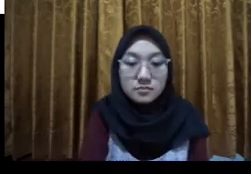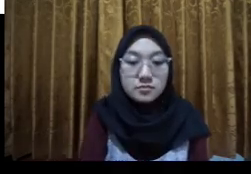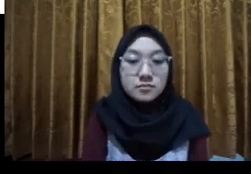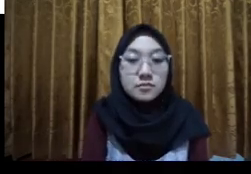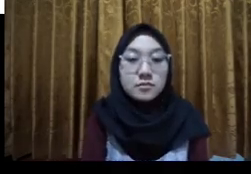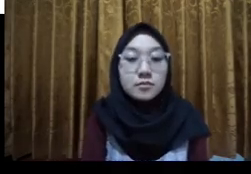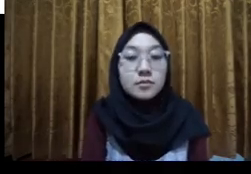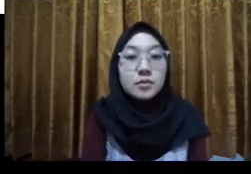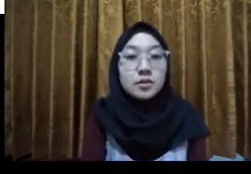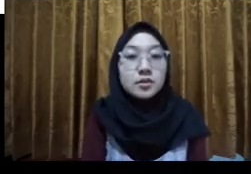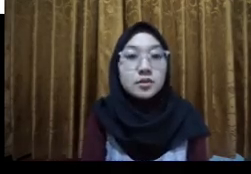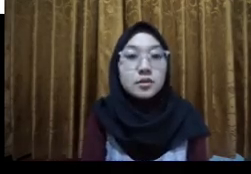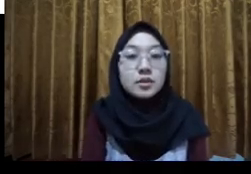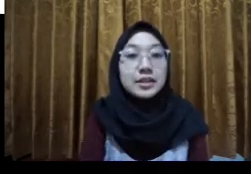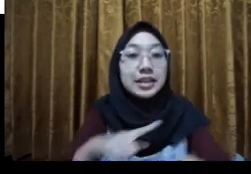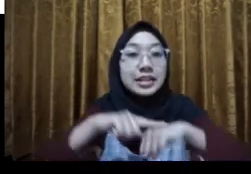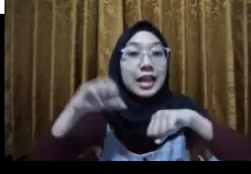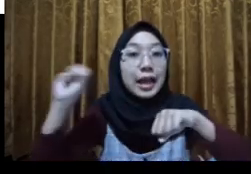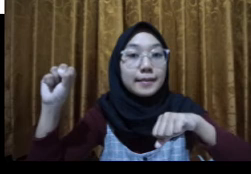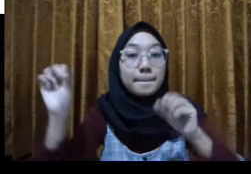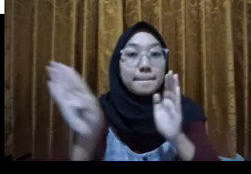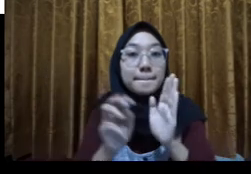misalkan berhenti saat membaca,